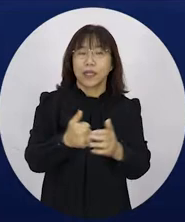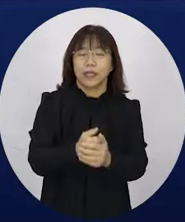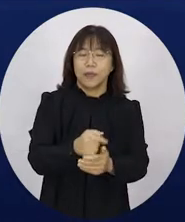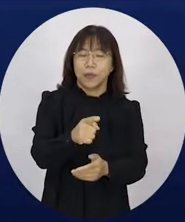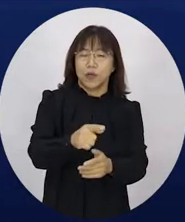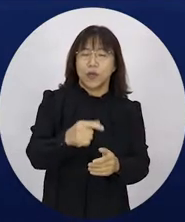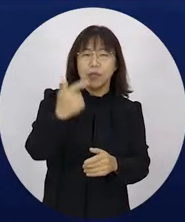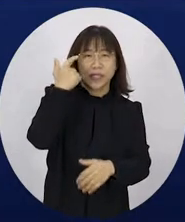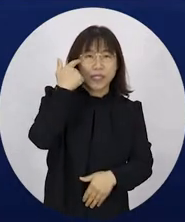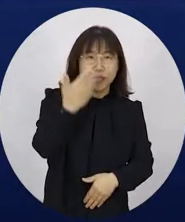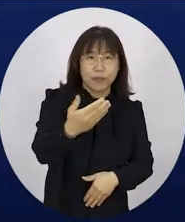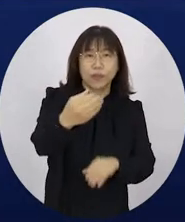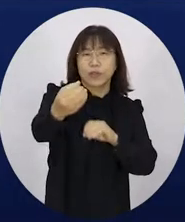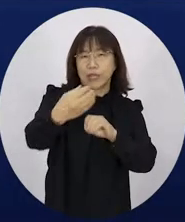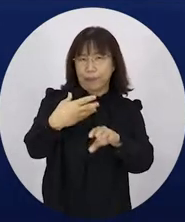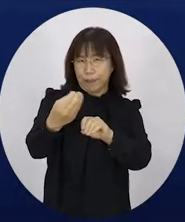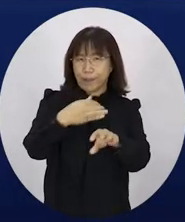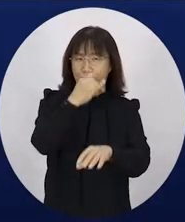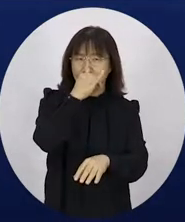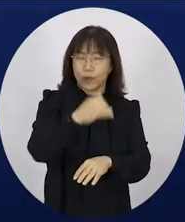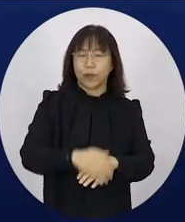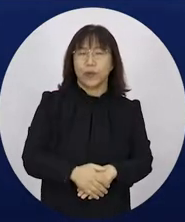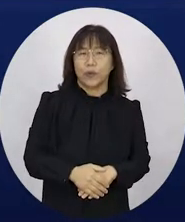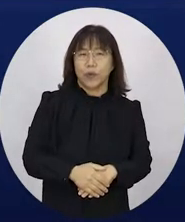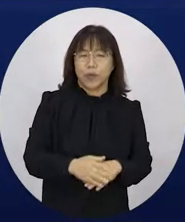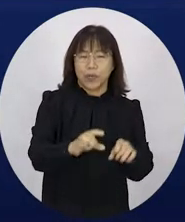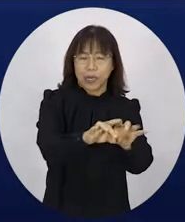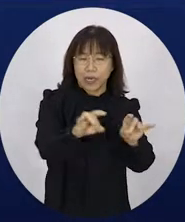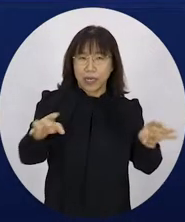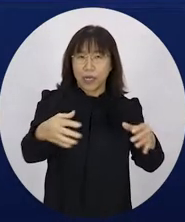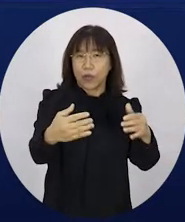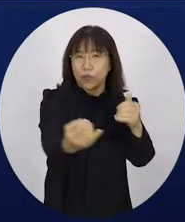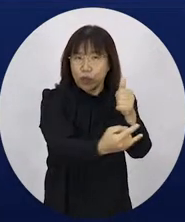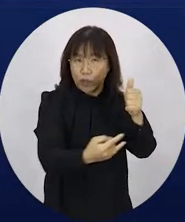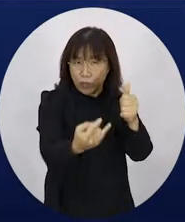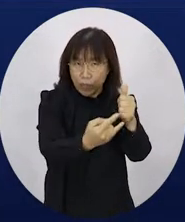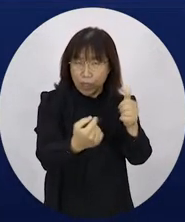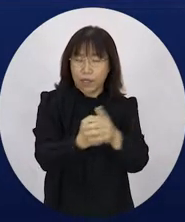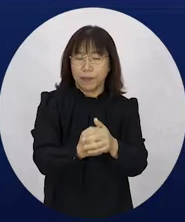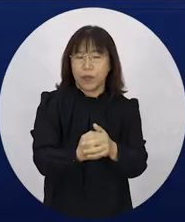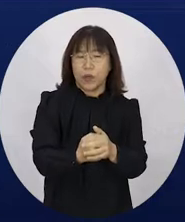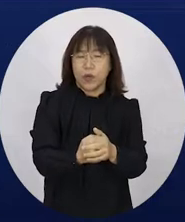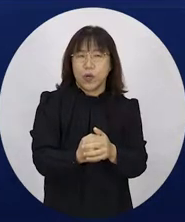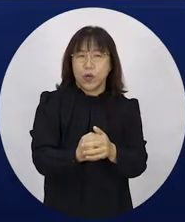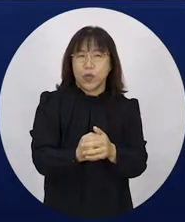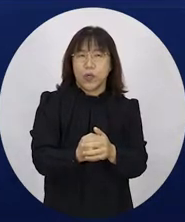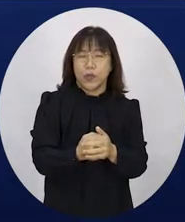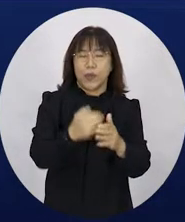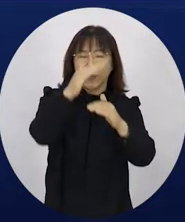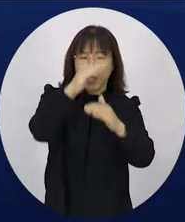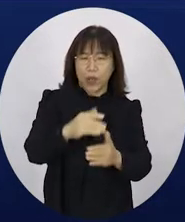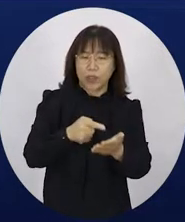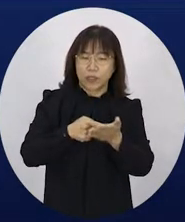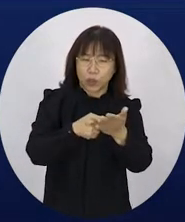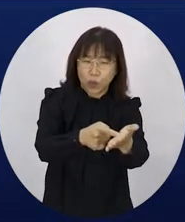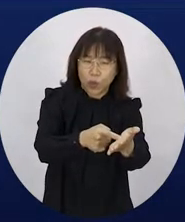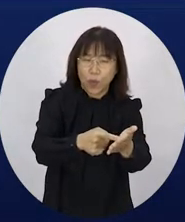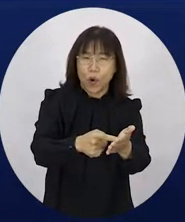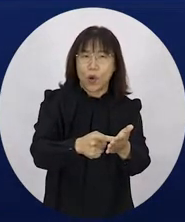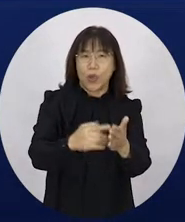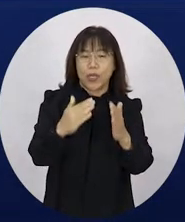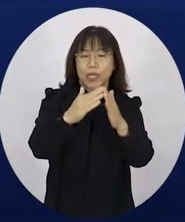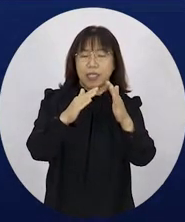임시회에서는 집행부에 대한 구정 질문과 답변이 있었으며 각 위원회별 안건 처리와 현장 방문도 진행되는